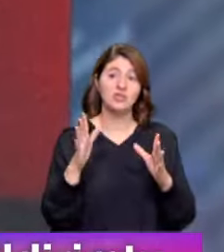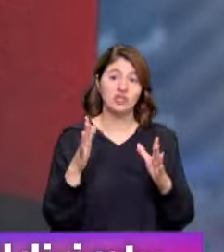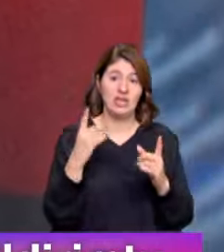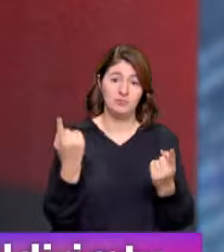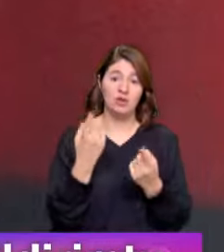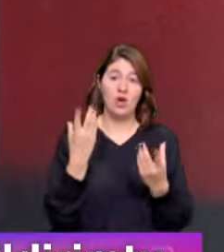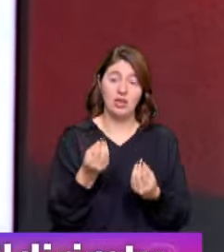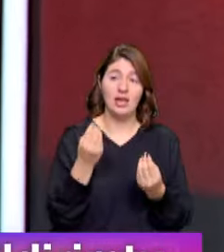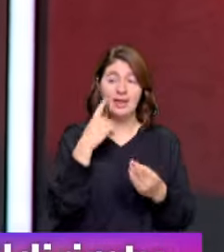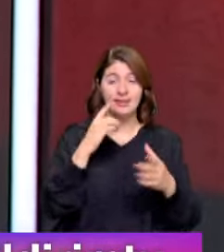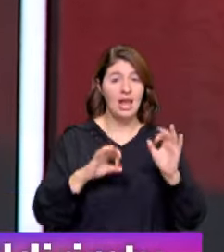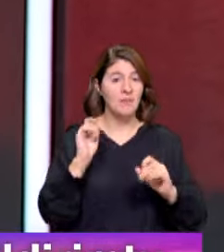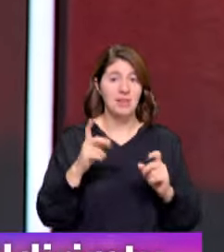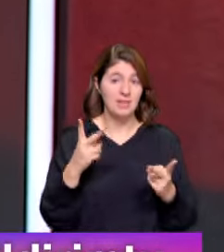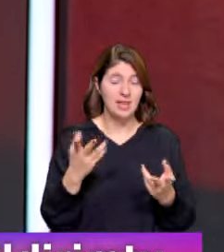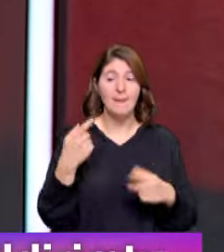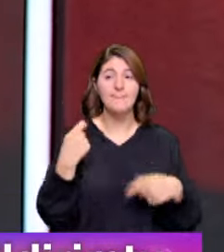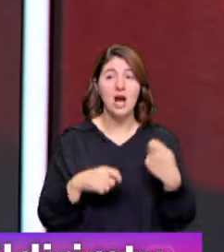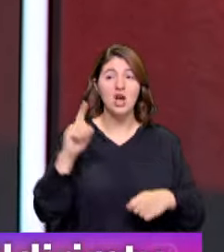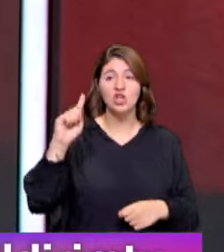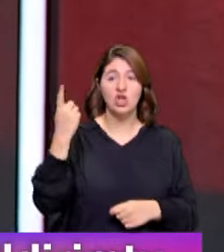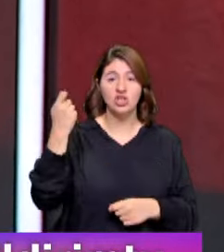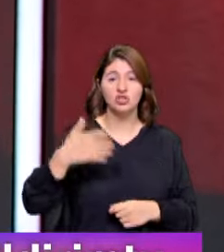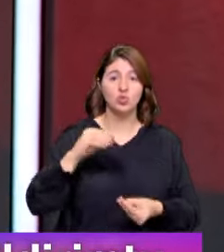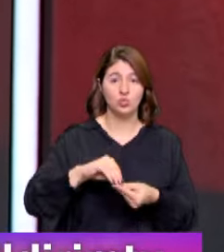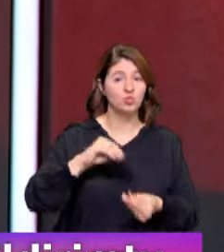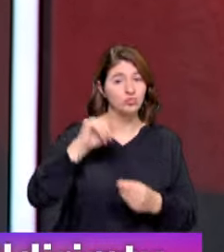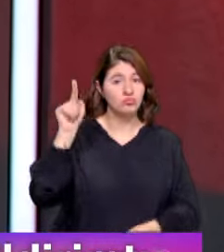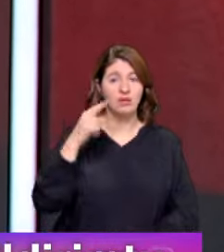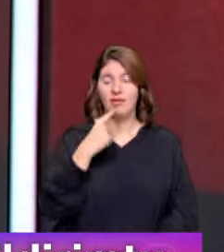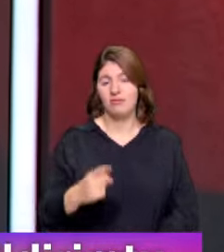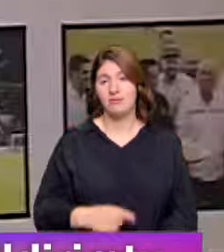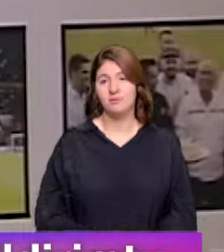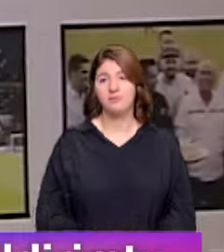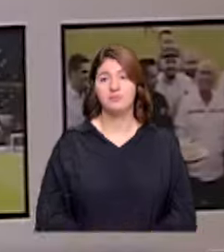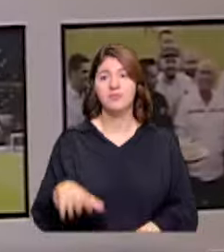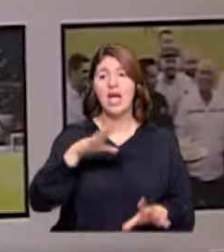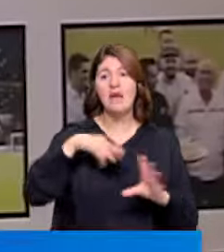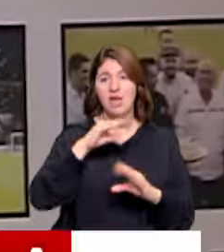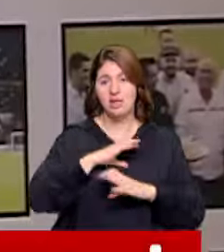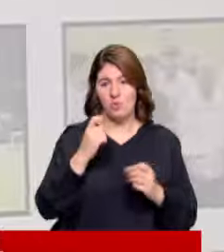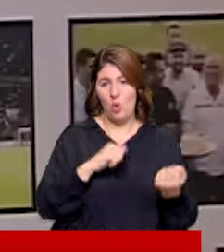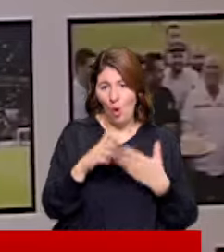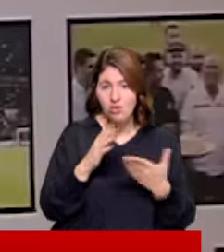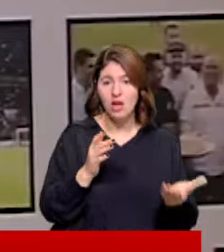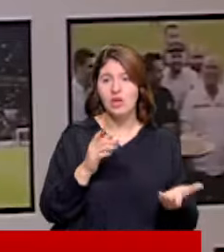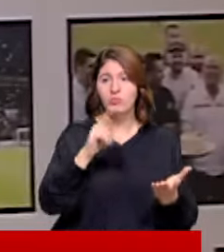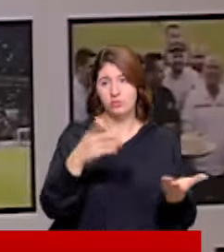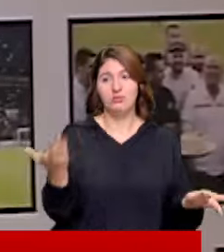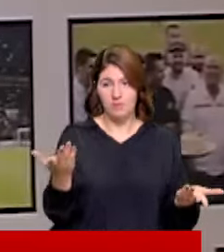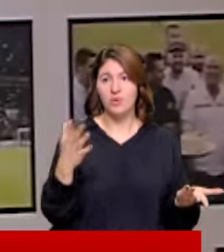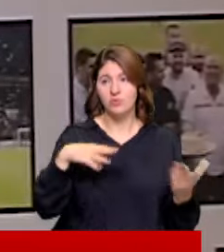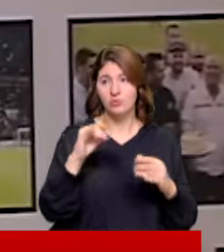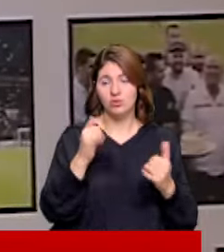unsur olarak belki değerlendirilebilir. Banka yöneticilerini suçladı. Hepimizi etkileyen bir olay var. Bu tabii